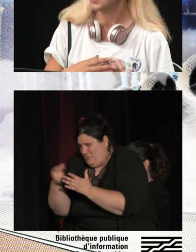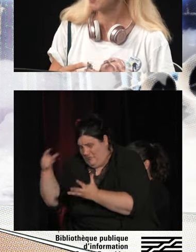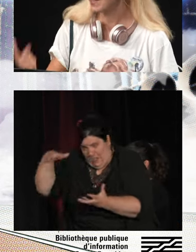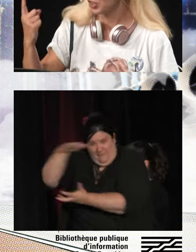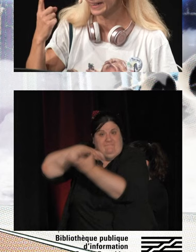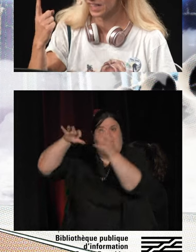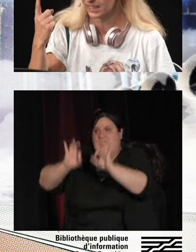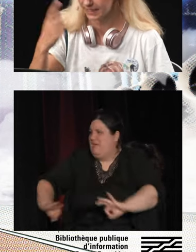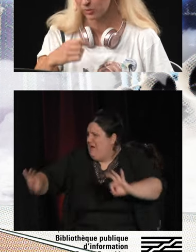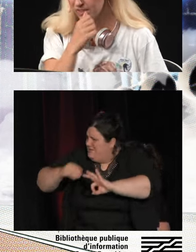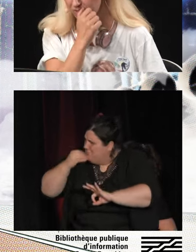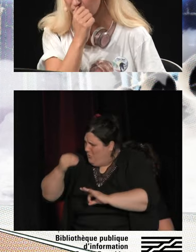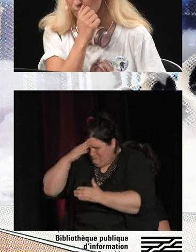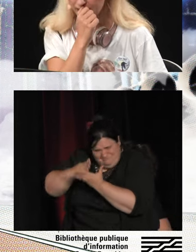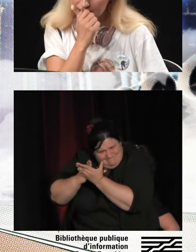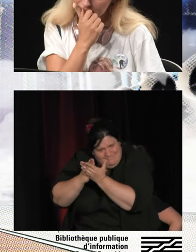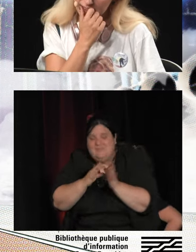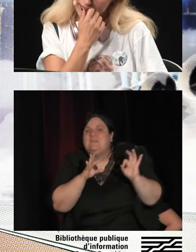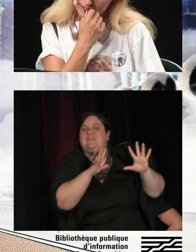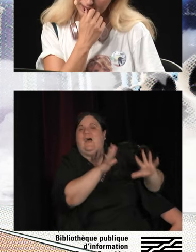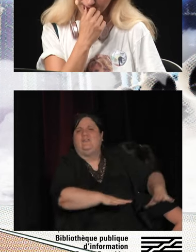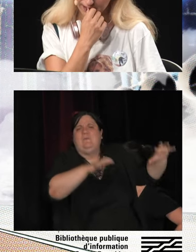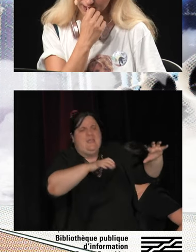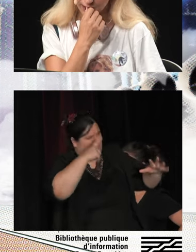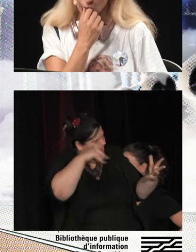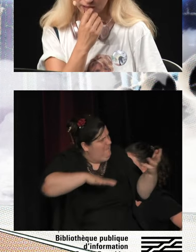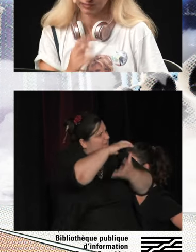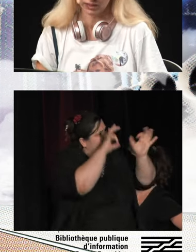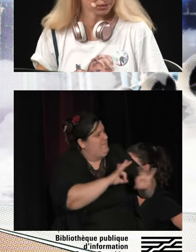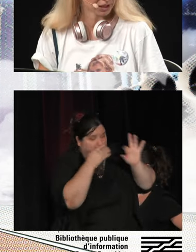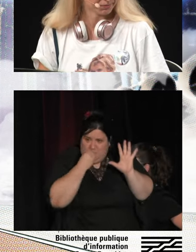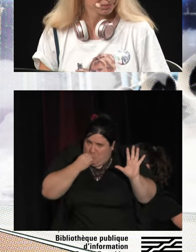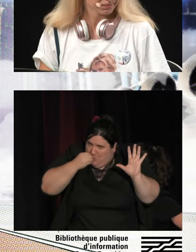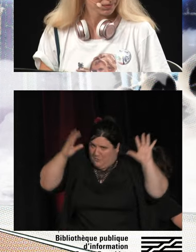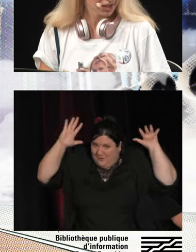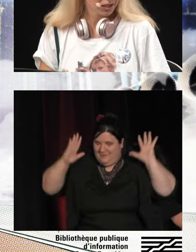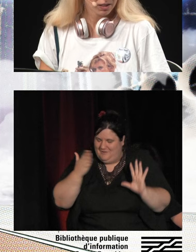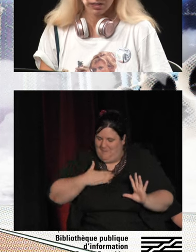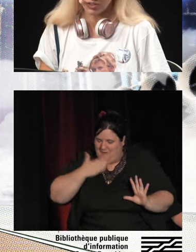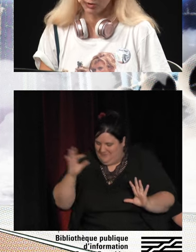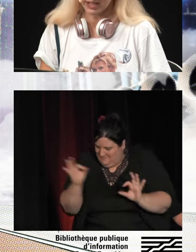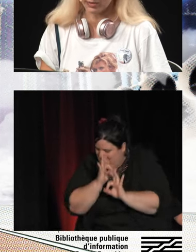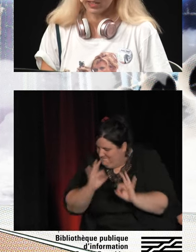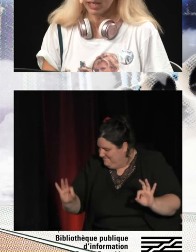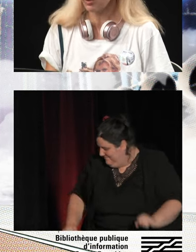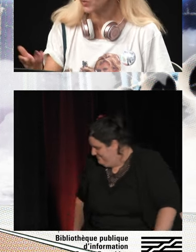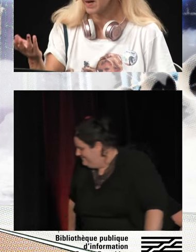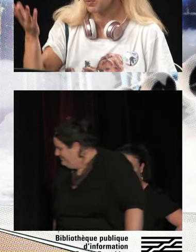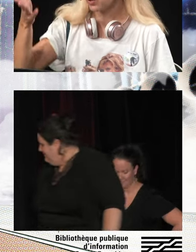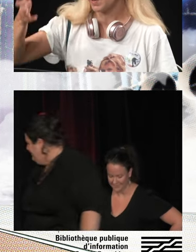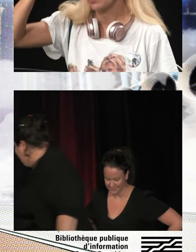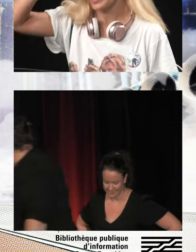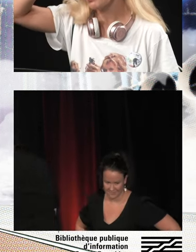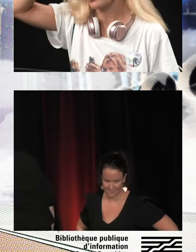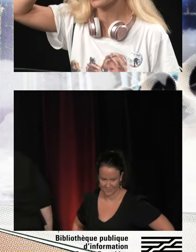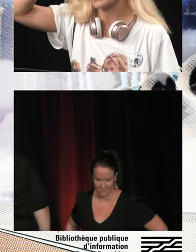craqué. Personne n'a craqué, comme ils disent à l'Assemblée. Trop bien, voilà. Niveau 15, c'était bien. Et bon, oui, par